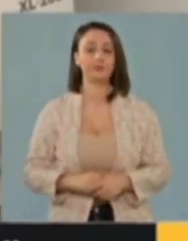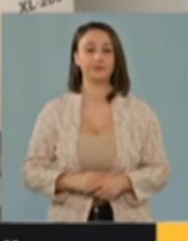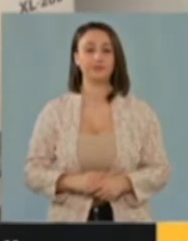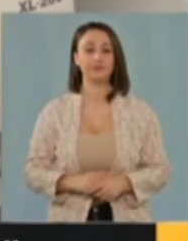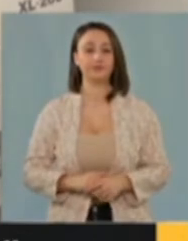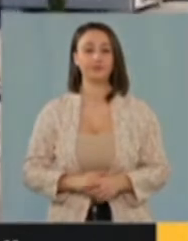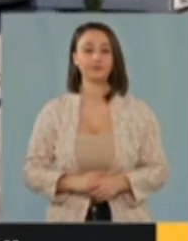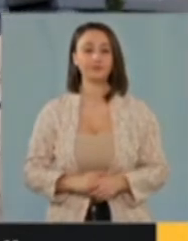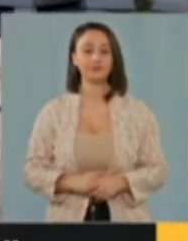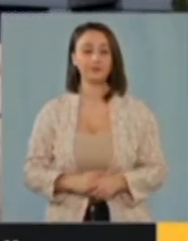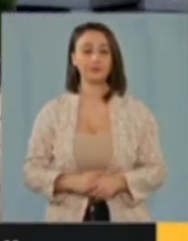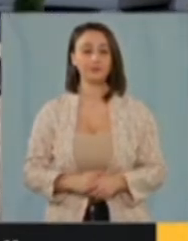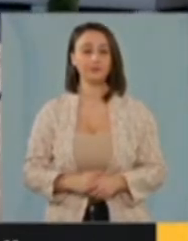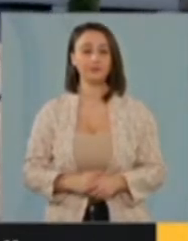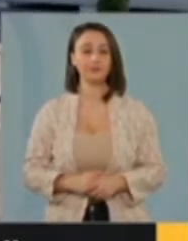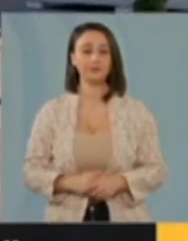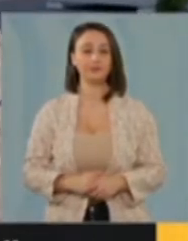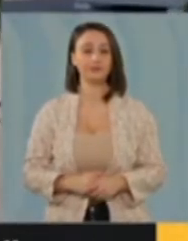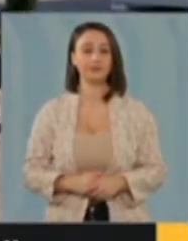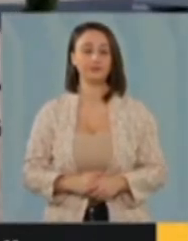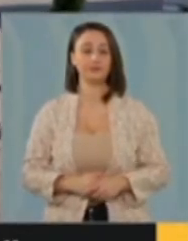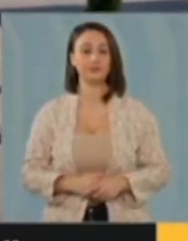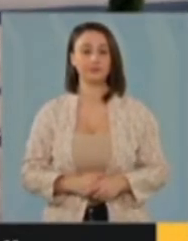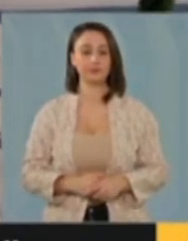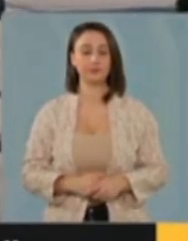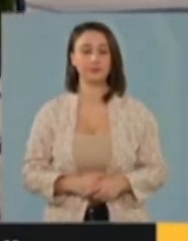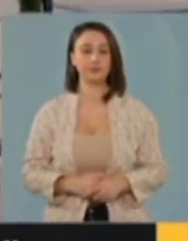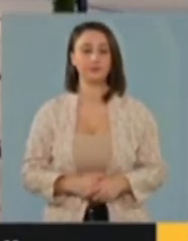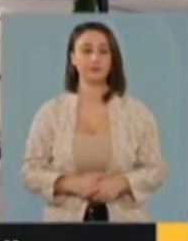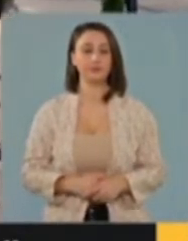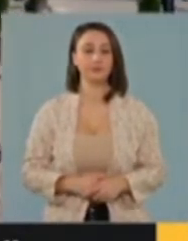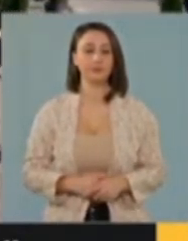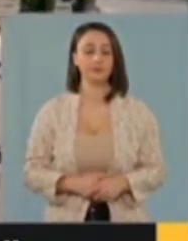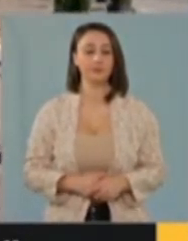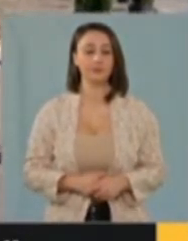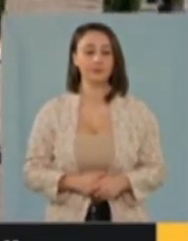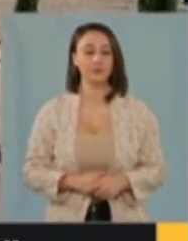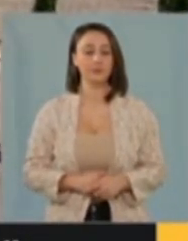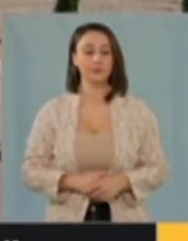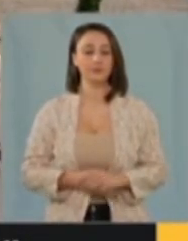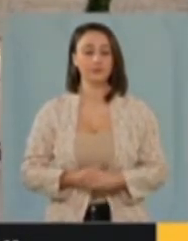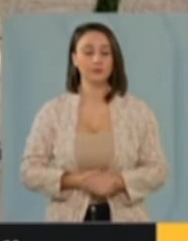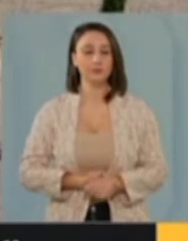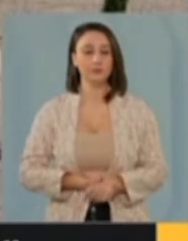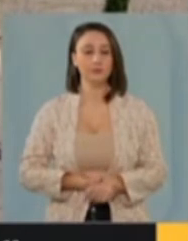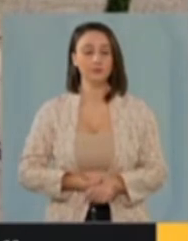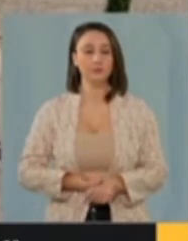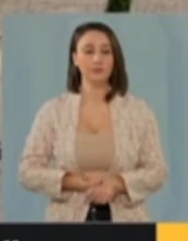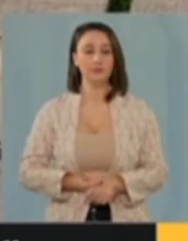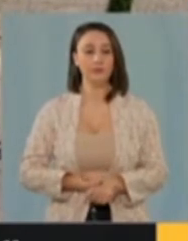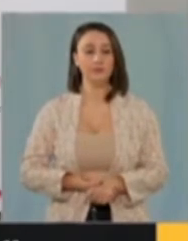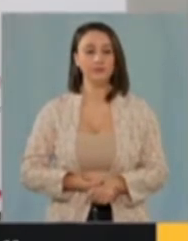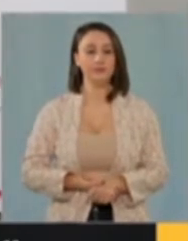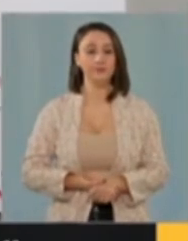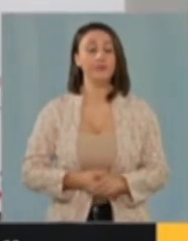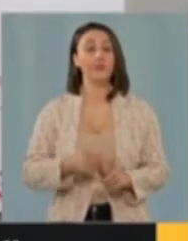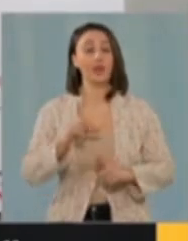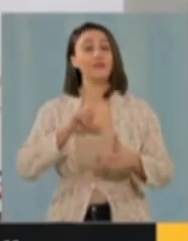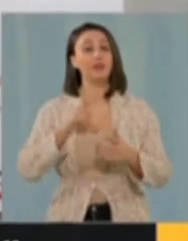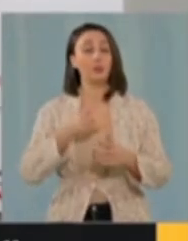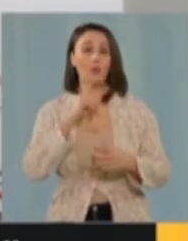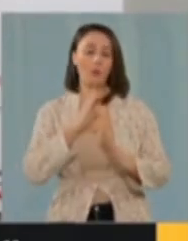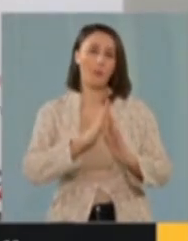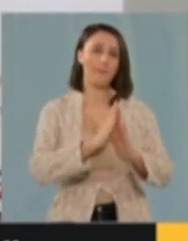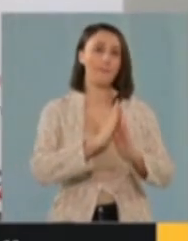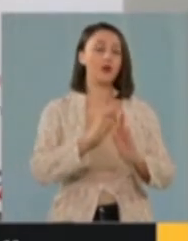destinate tratamentului pacienților cu COVID-19, și dacă va fi cazul, vom apela